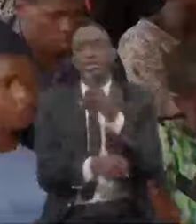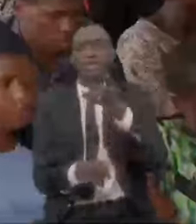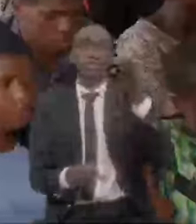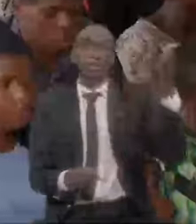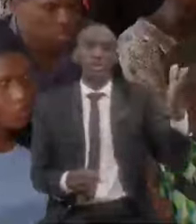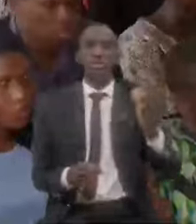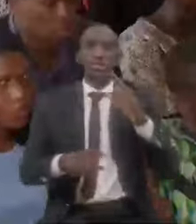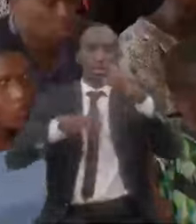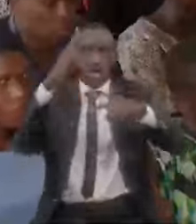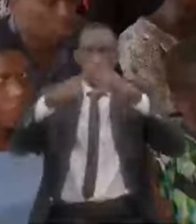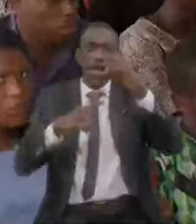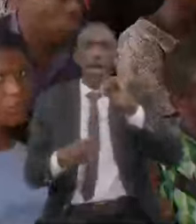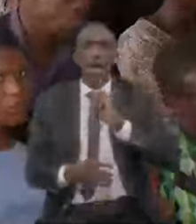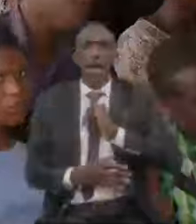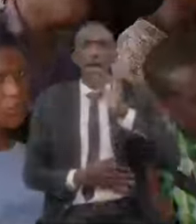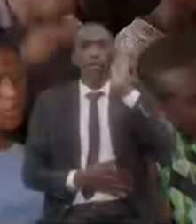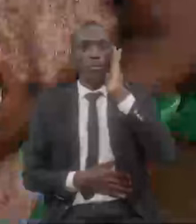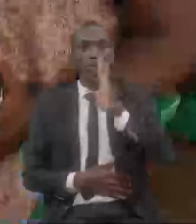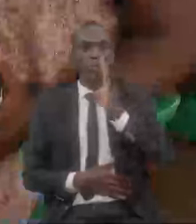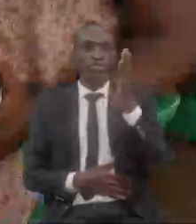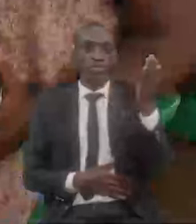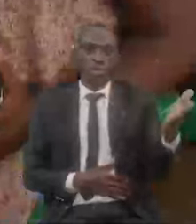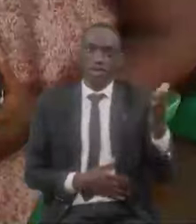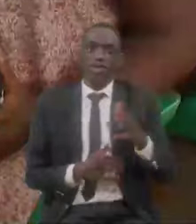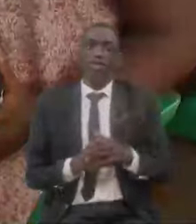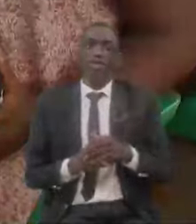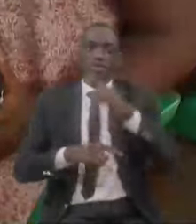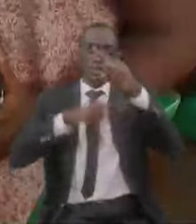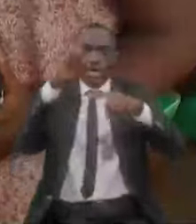t'amène à la destination. J'y arriverai, j'y arriverai.